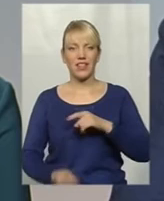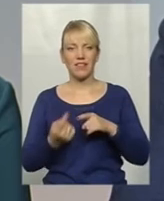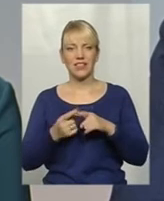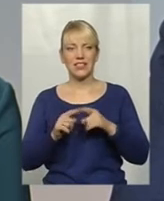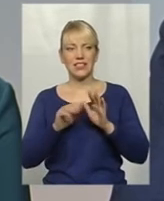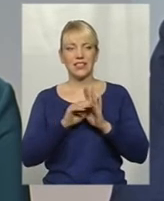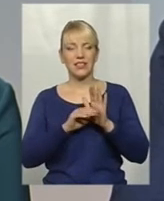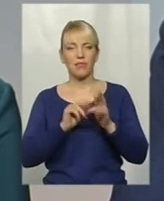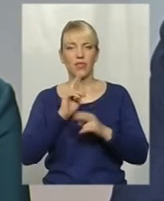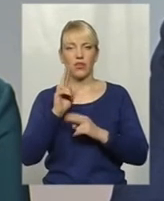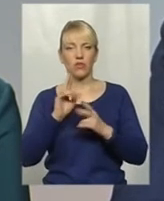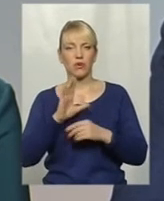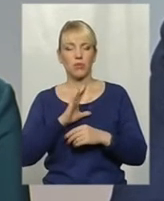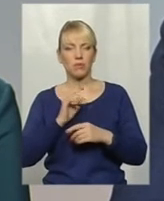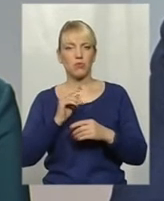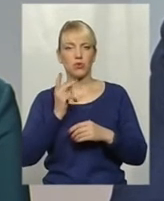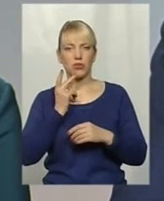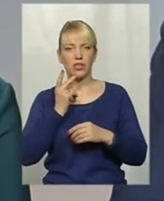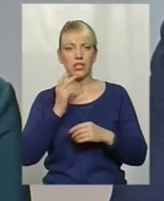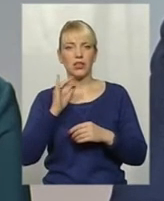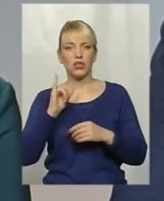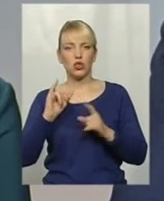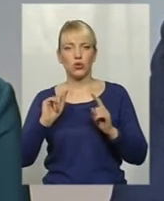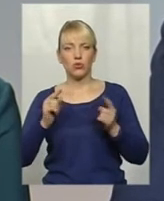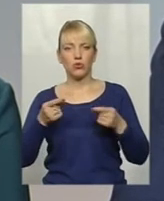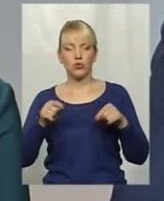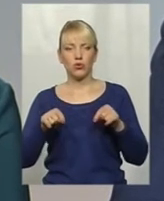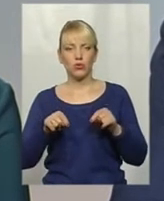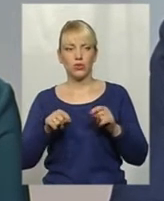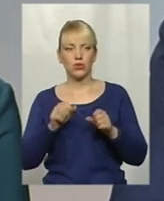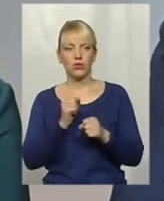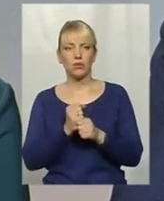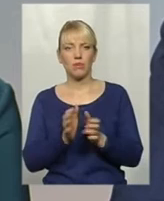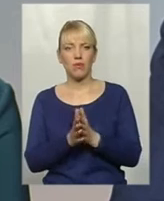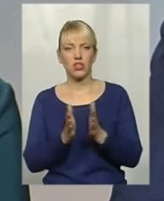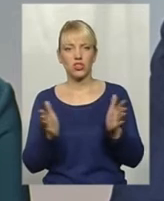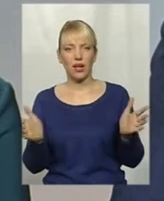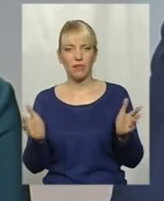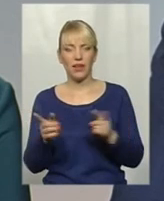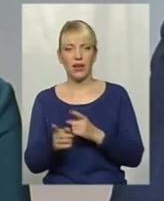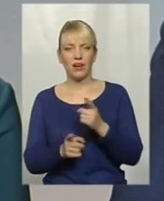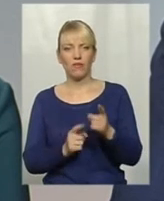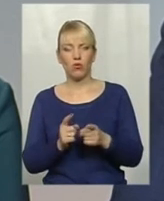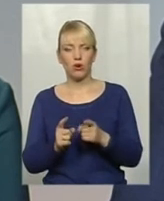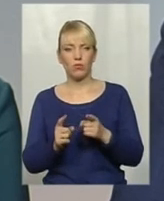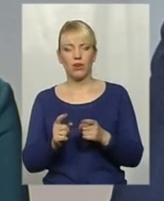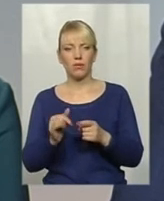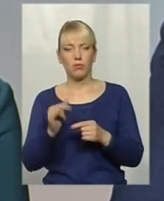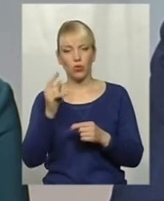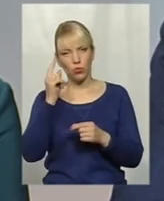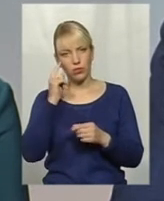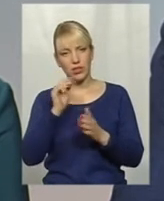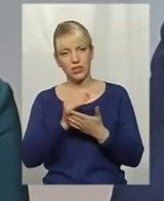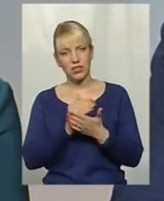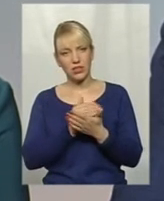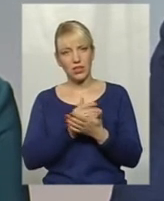також систематичними на цю службу. Тому тут реформа дійсно зроблена масштабна. Реформа продумана, системна, і я вважаю,